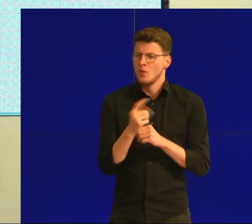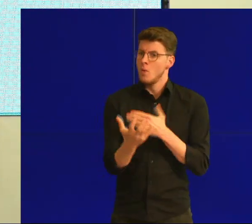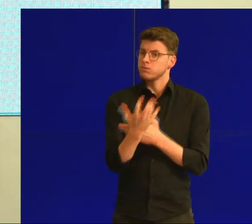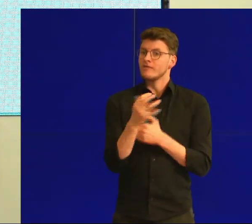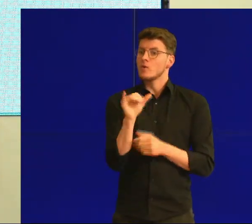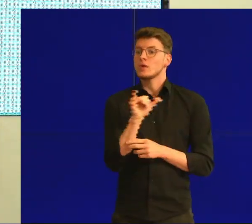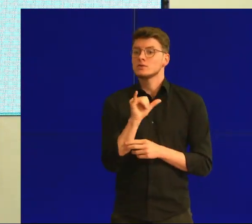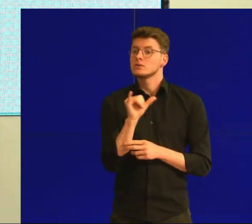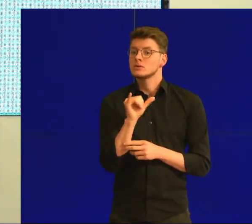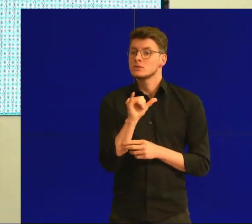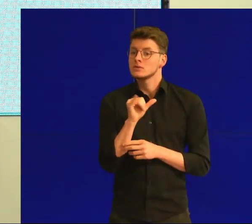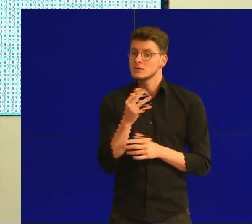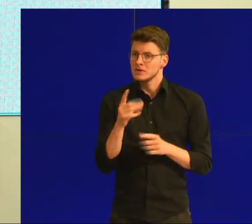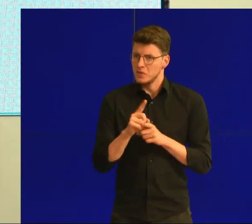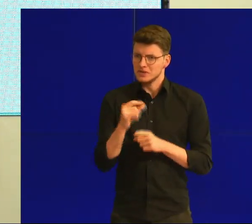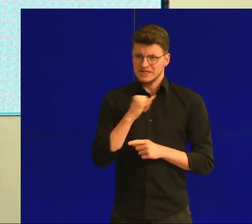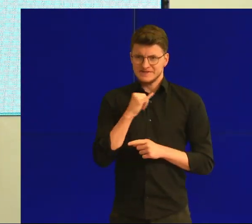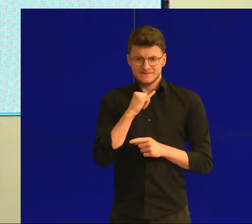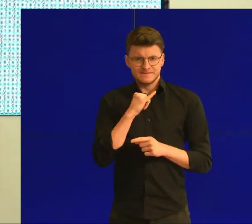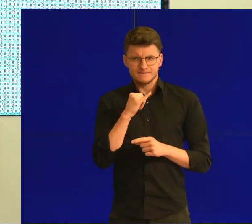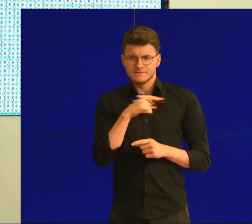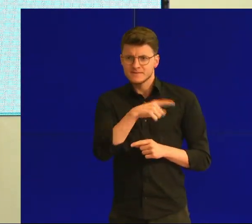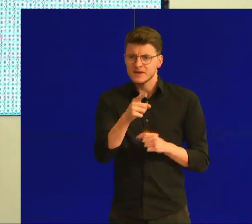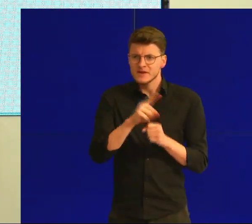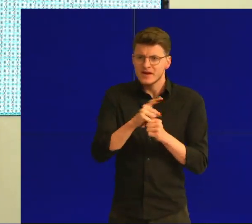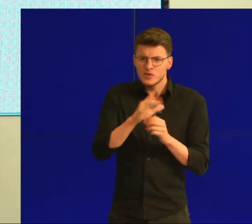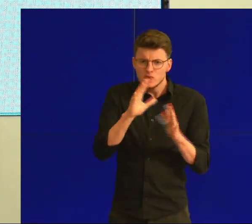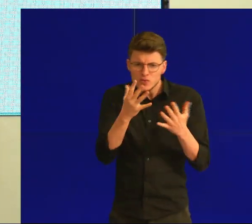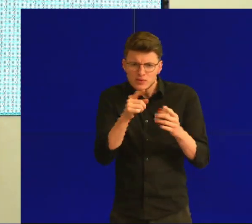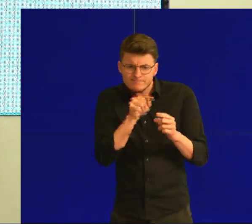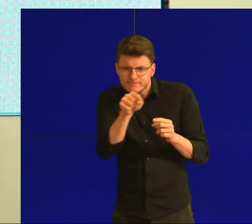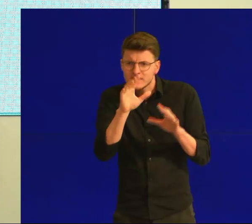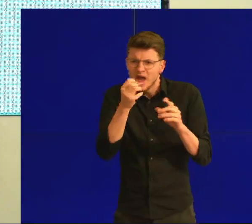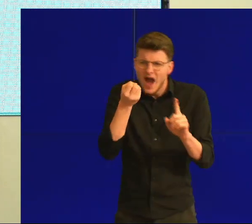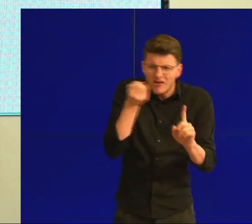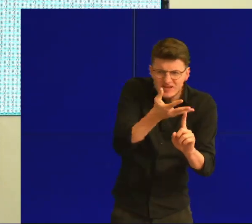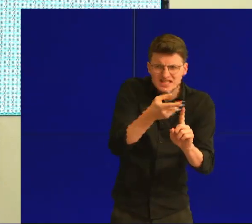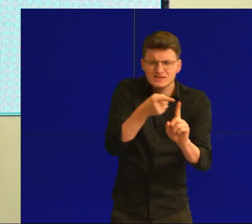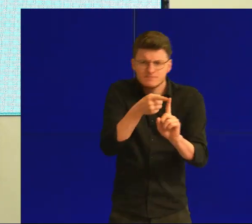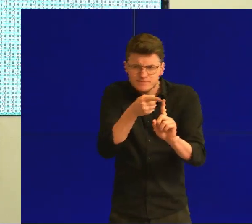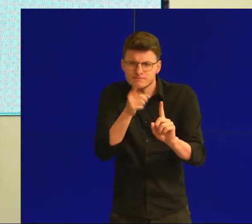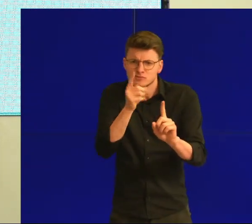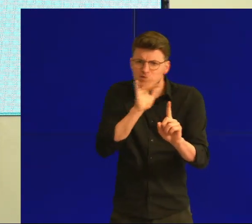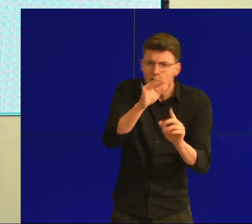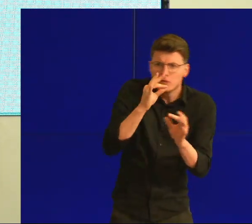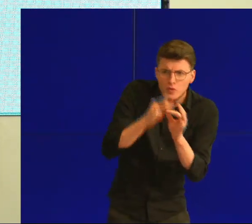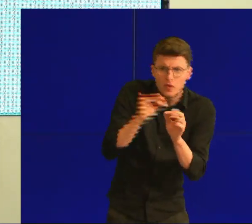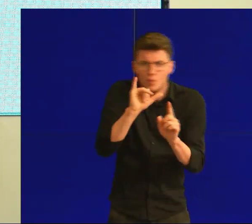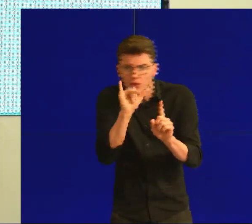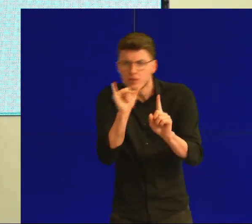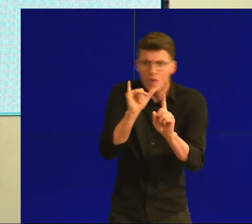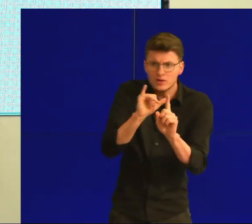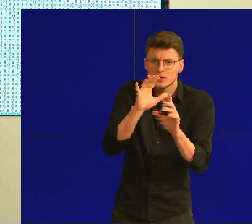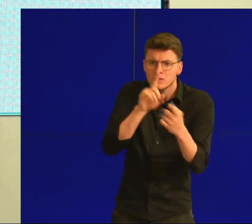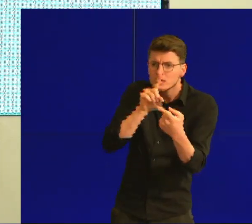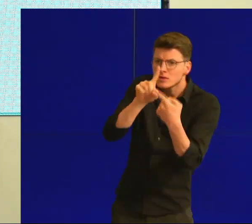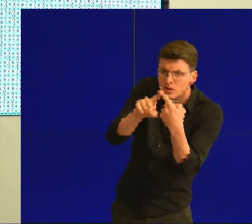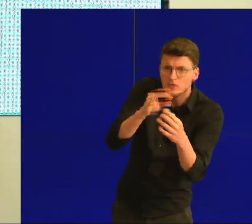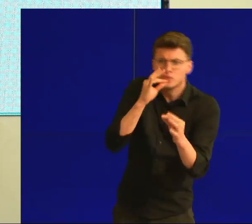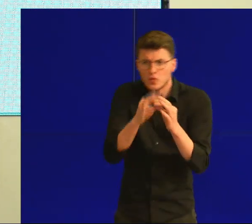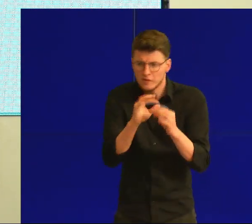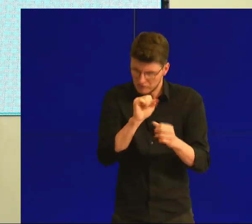roues toro provenance de mr men sont consultés dans une autre ville de téléphone de ce travail